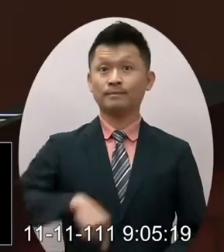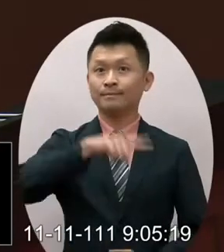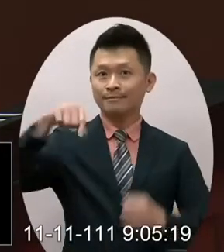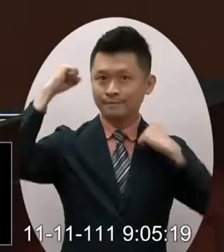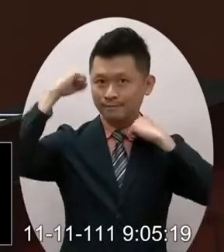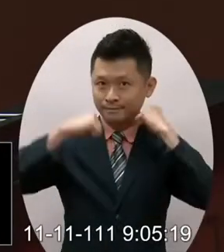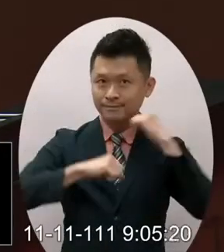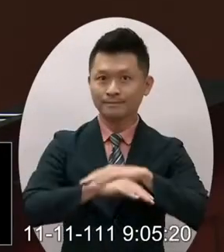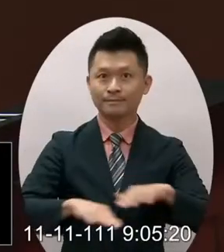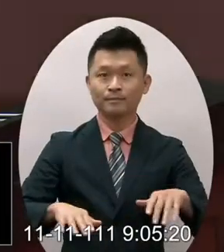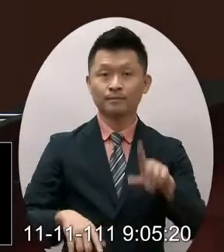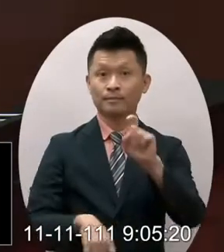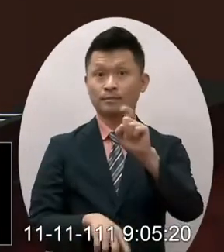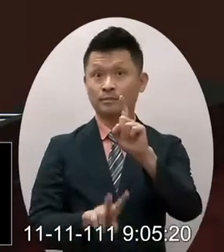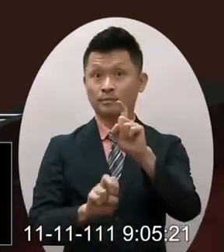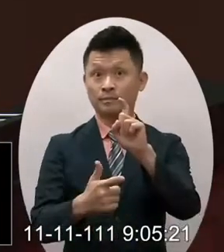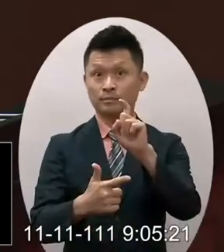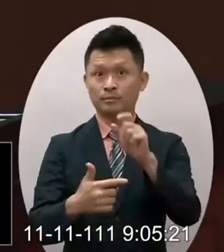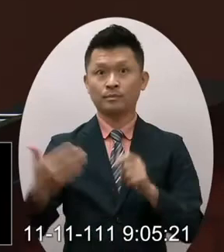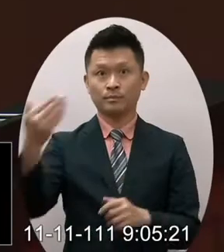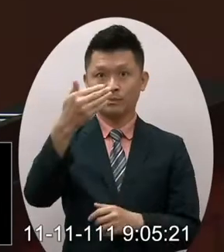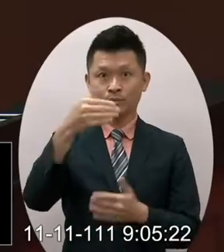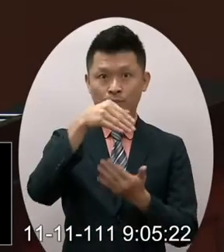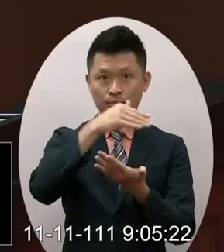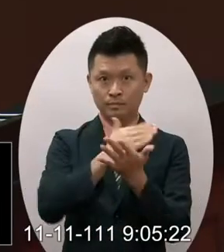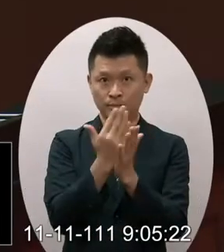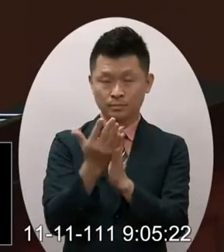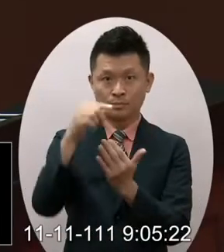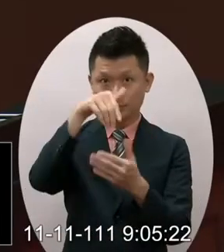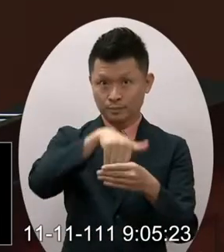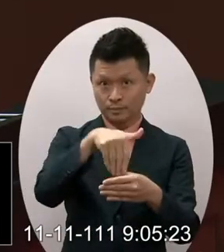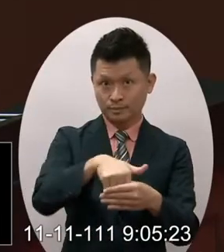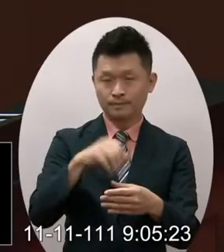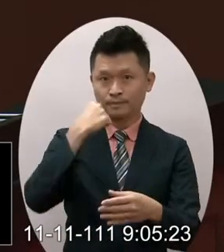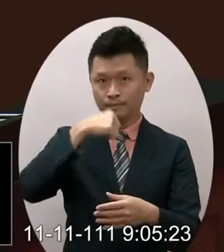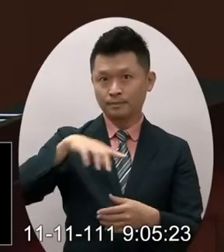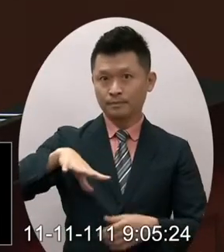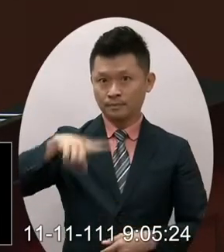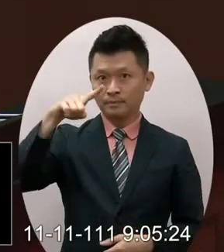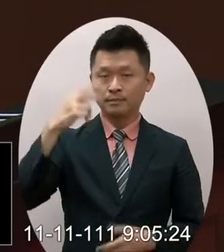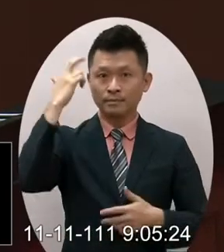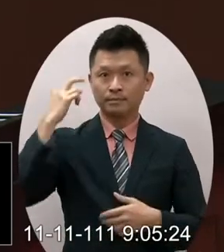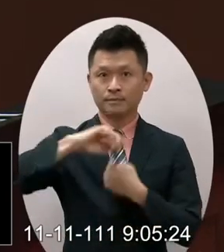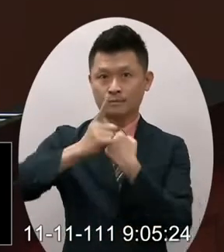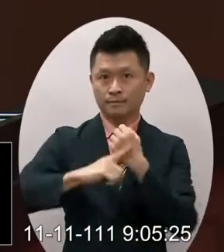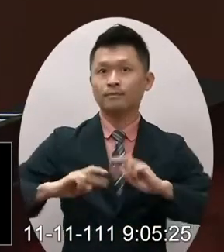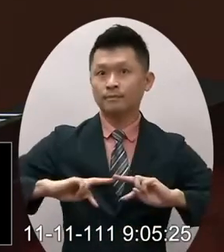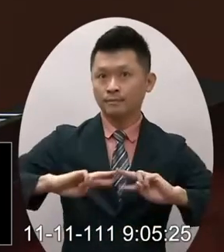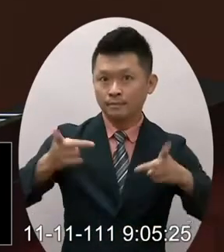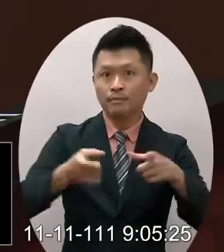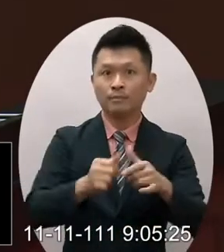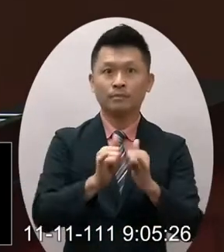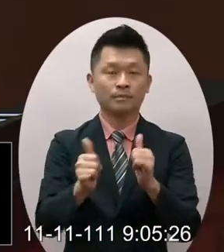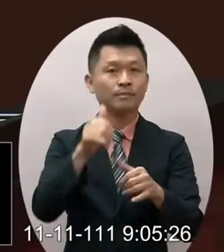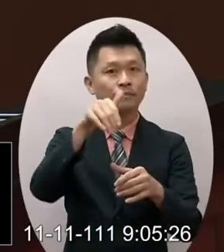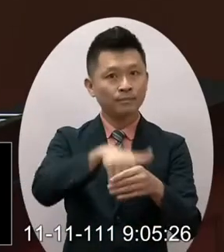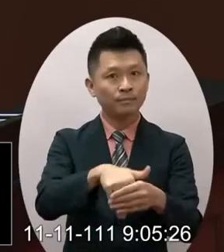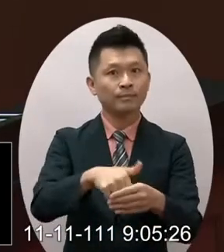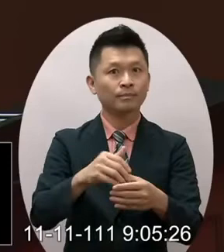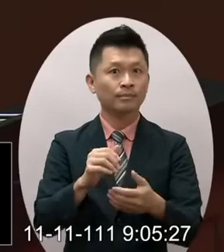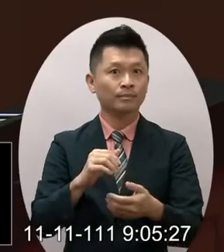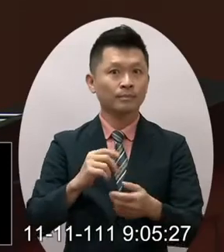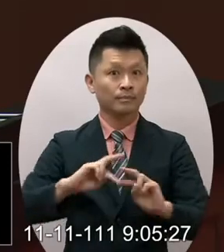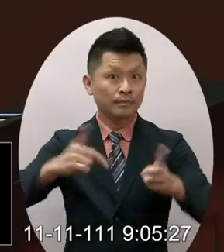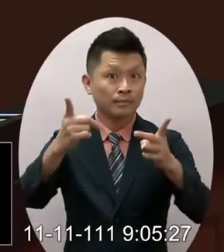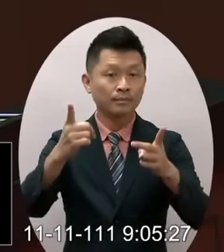大家早，11月26号是九合一选举，也是我国第一次举行修宪的公民复决。复决内容是